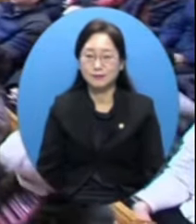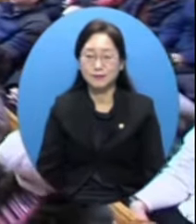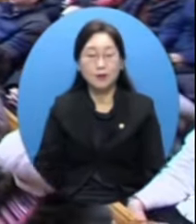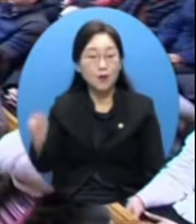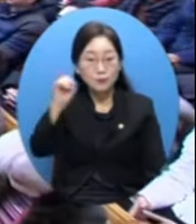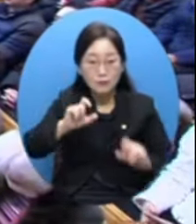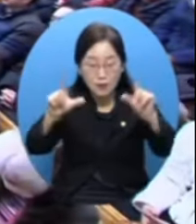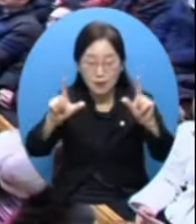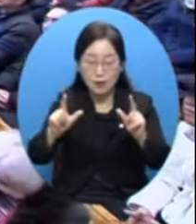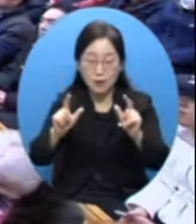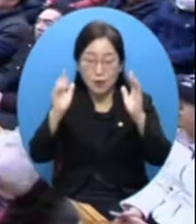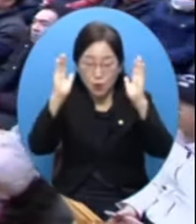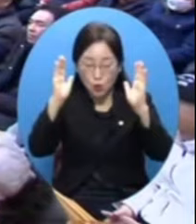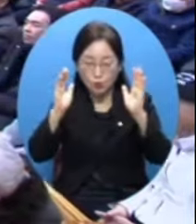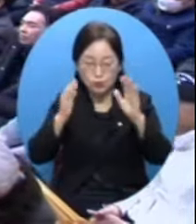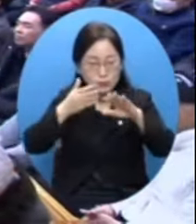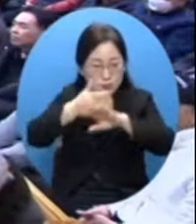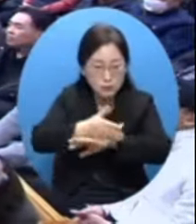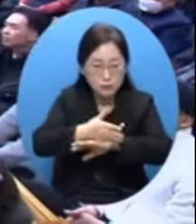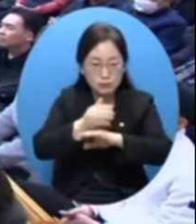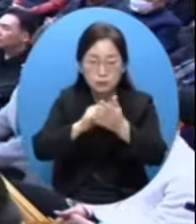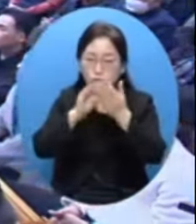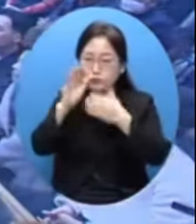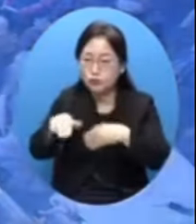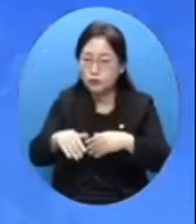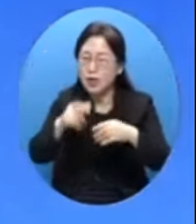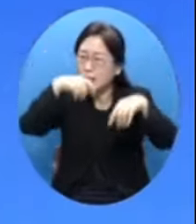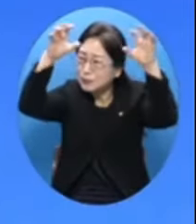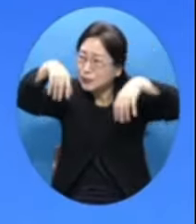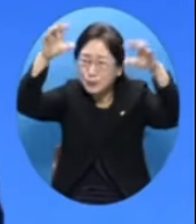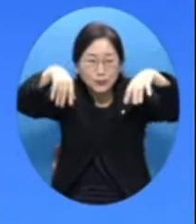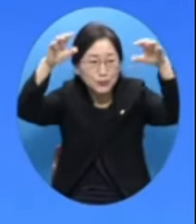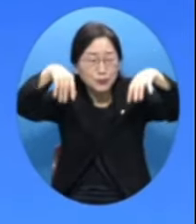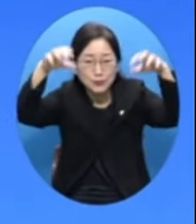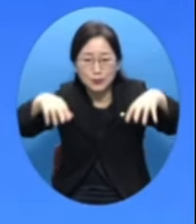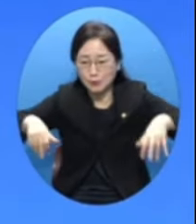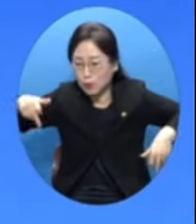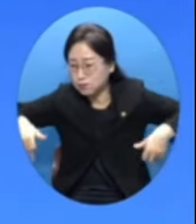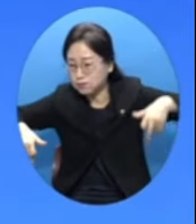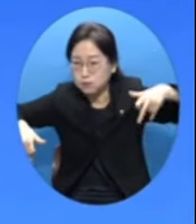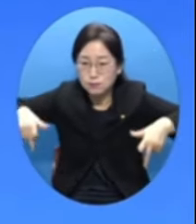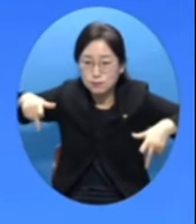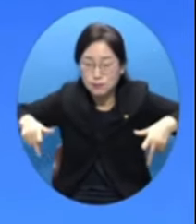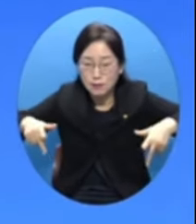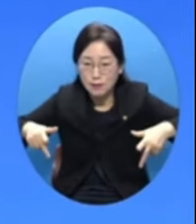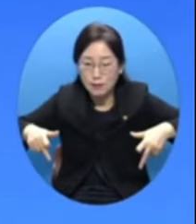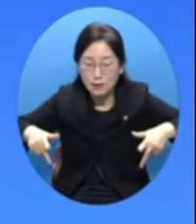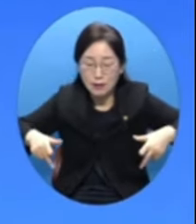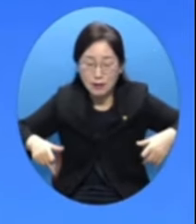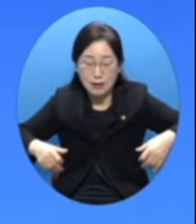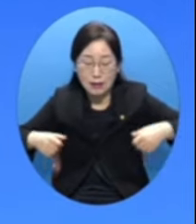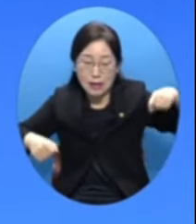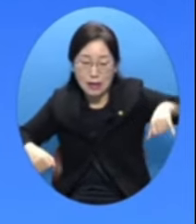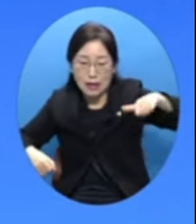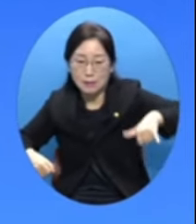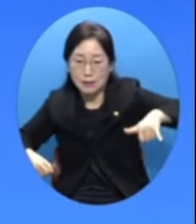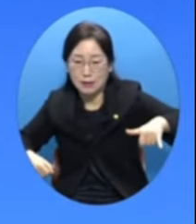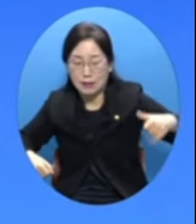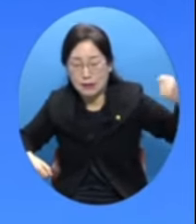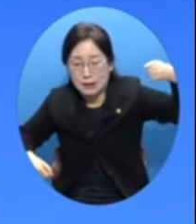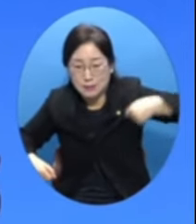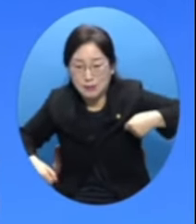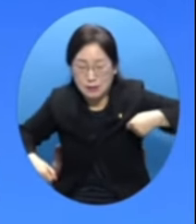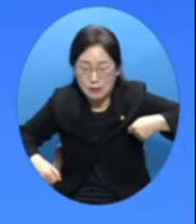오늘날 수업을 늦게 마치는데 비가 많이 왔습니다. 그래서 목발 짚고 가방은 한쪽에 메고